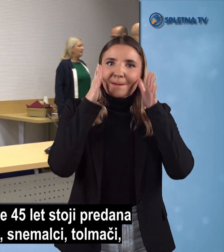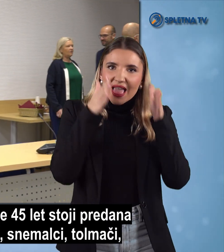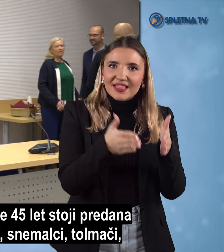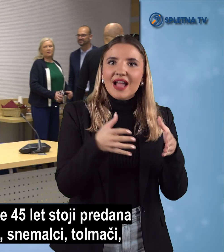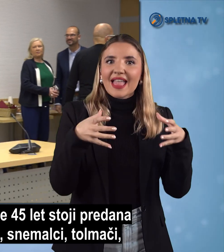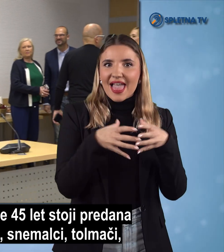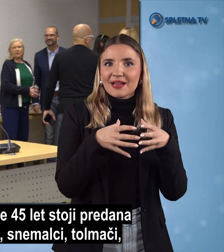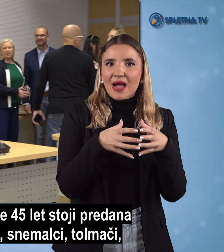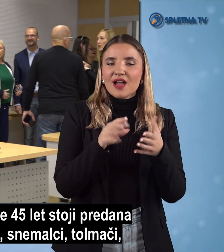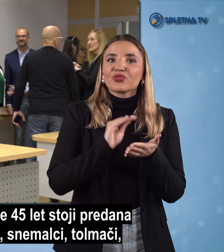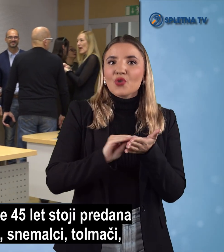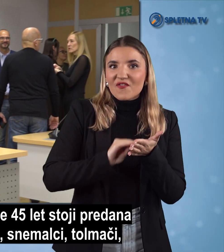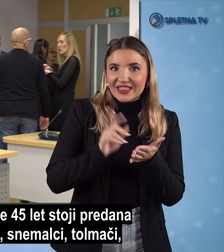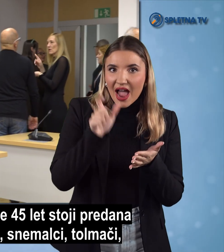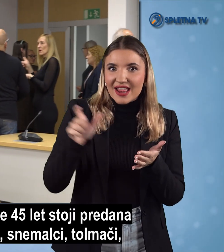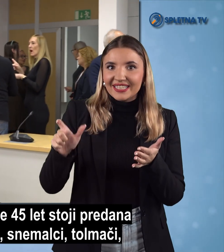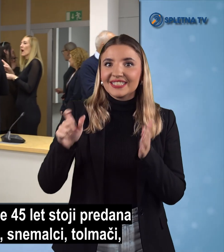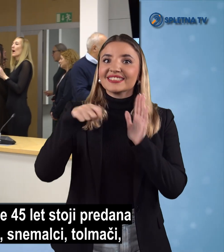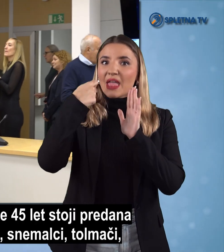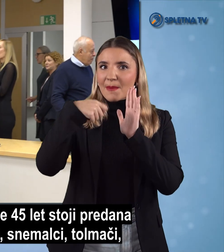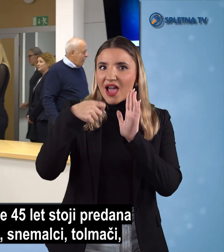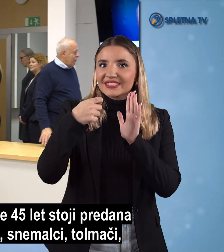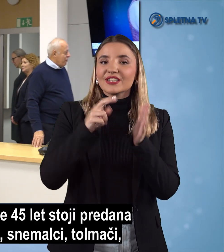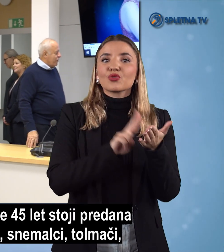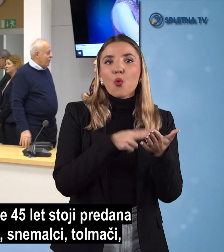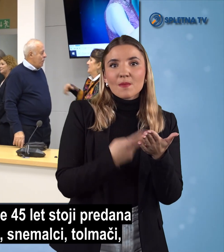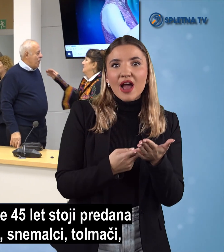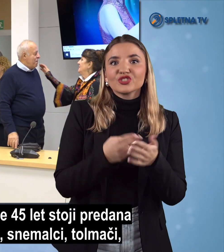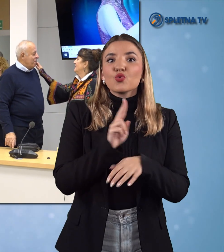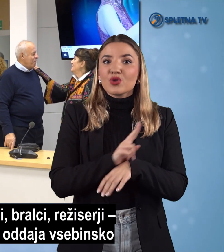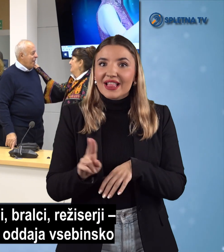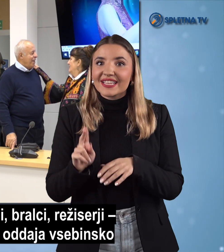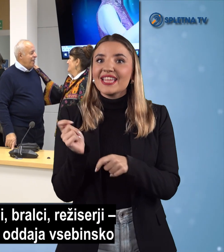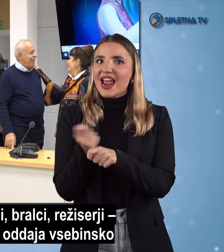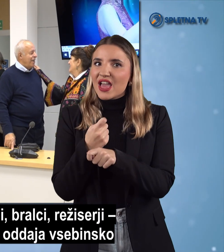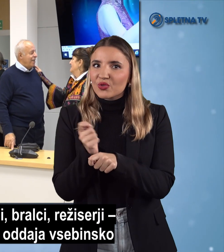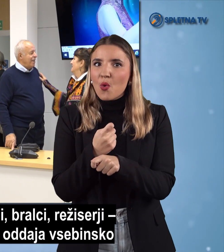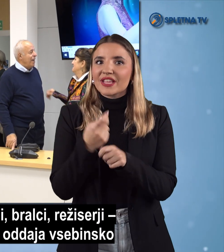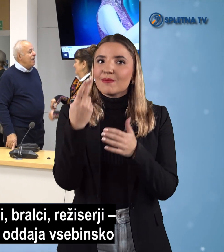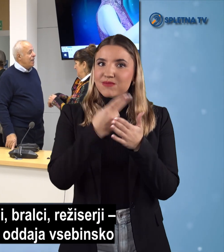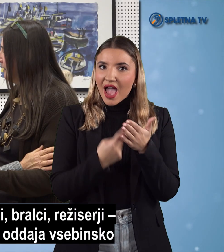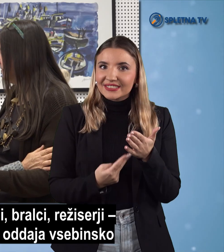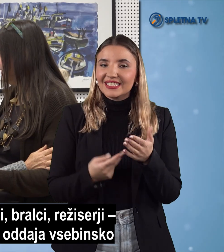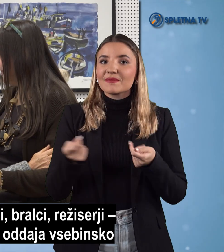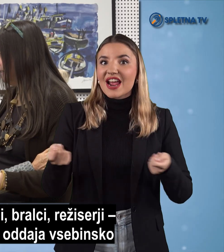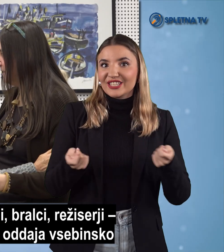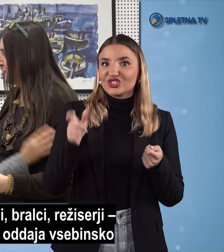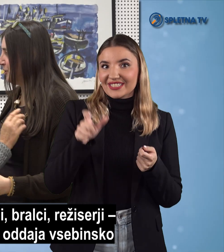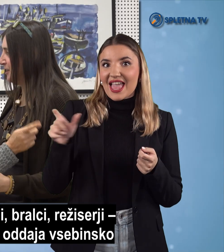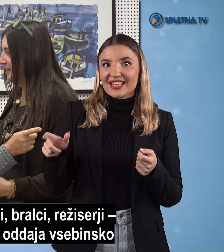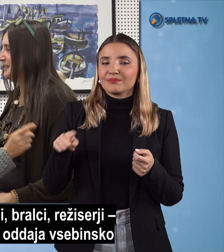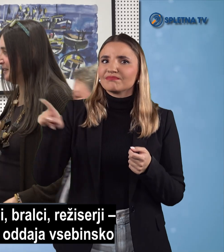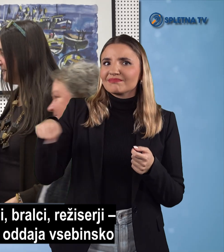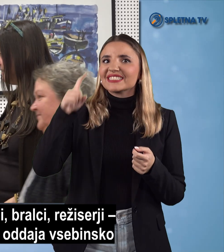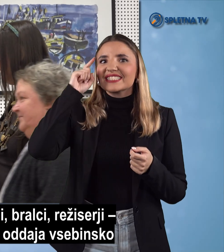stoji predana ekipa. Novinarji, snemalci, tolmači, uredniki, lektorji, bralci, režiserji, ki skrbijo, da je